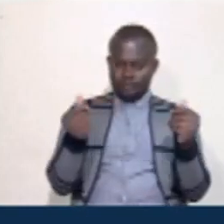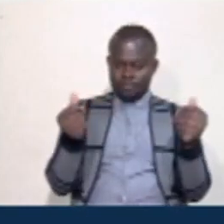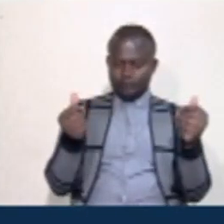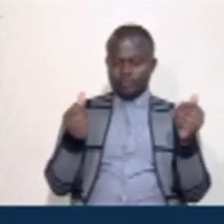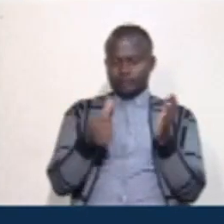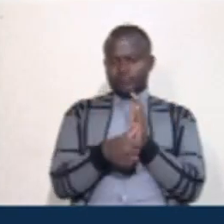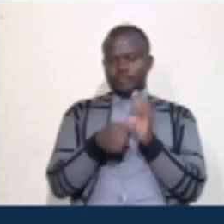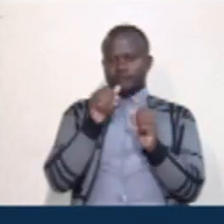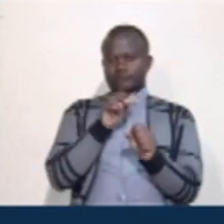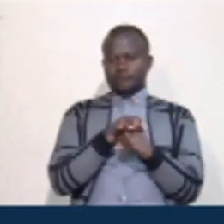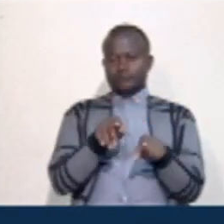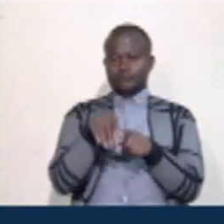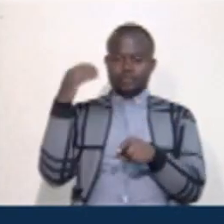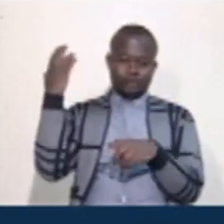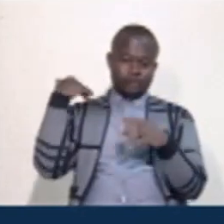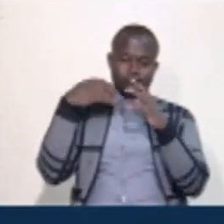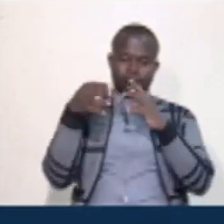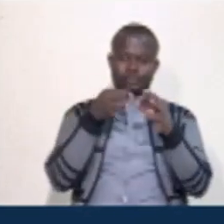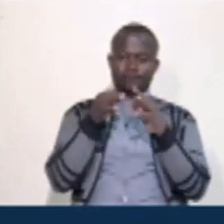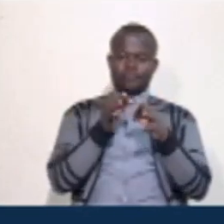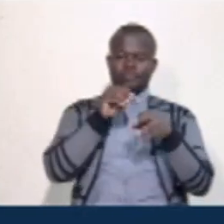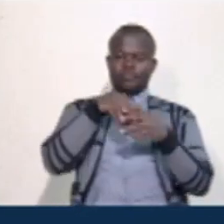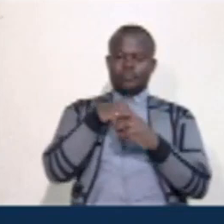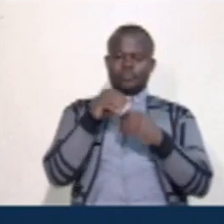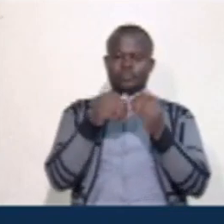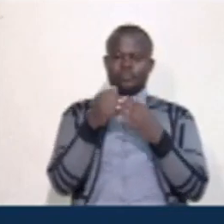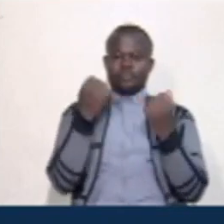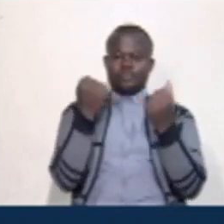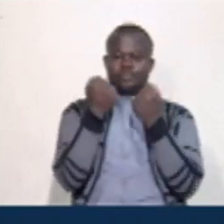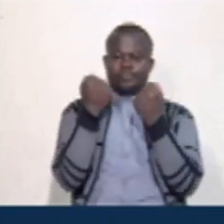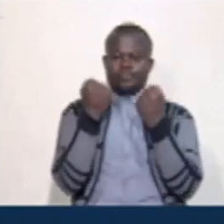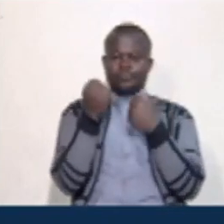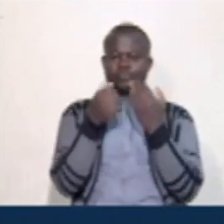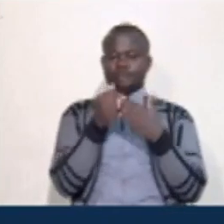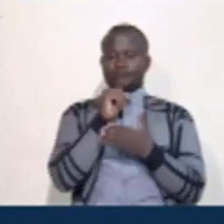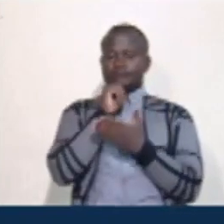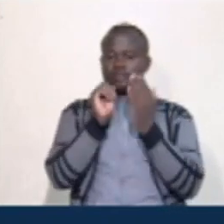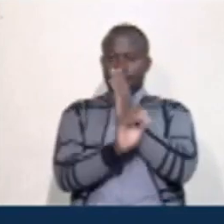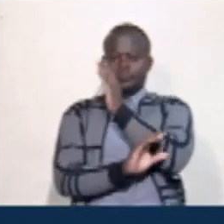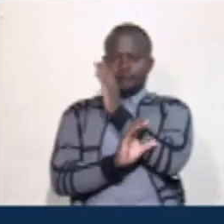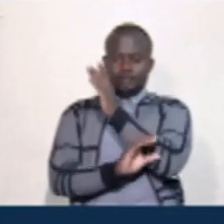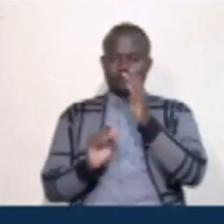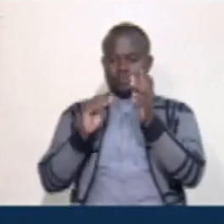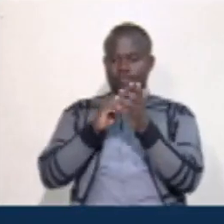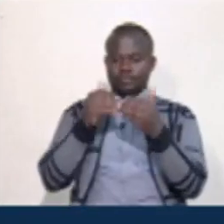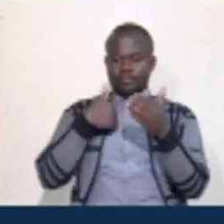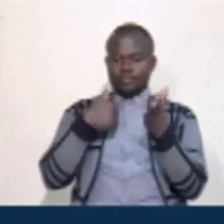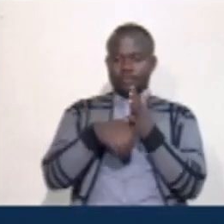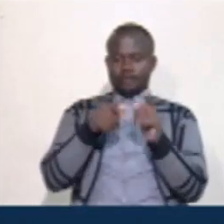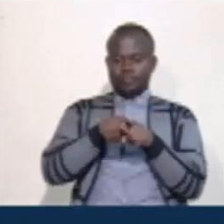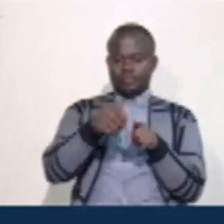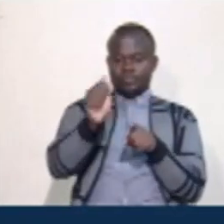ibisubizo nk'uko narindi mu mvuga muri energy, ntabwo igihugu kizongera guhura n'ibyo